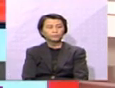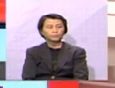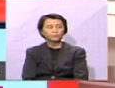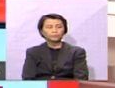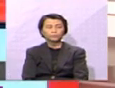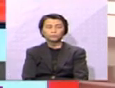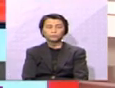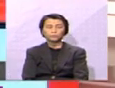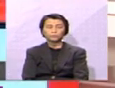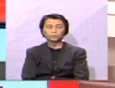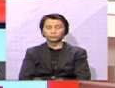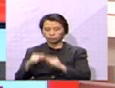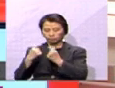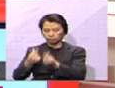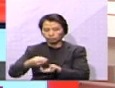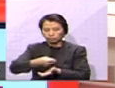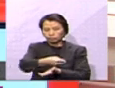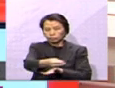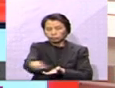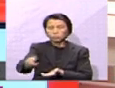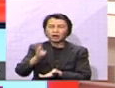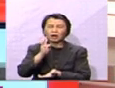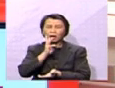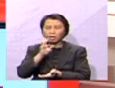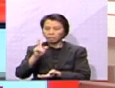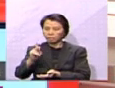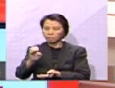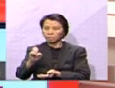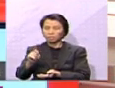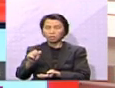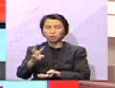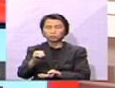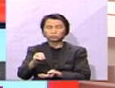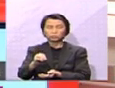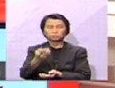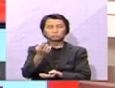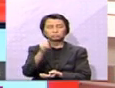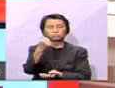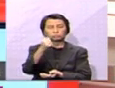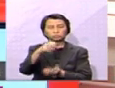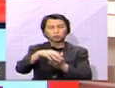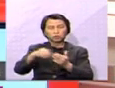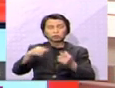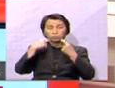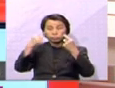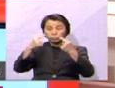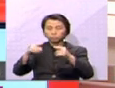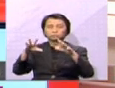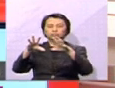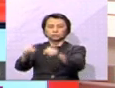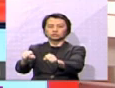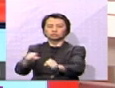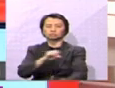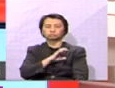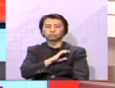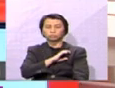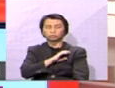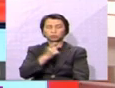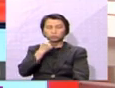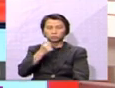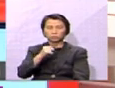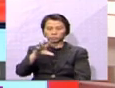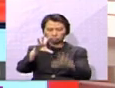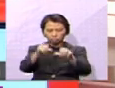Selangor sindiket pengedaran air Ketum di sekitar ibu negara dengan harga serendah rm10 berjaya ditumpaskan polis ia hasil